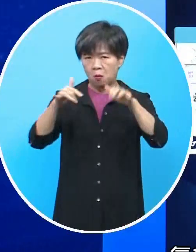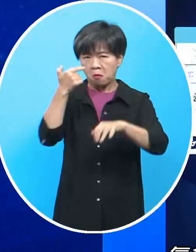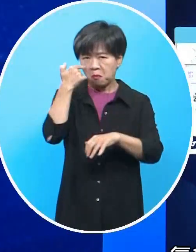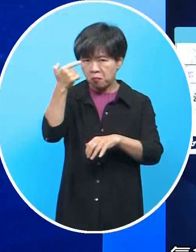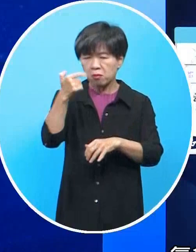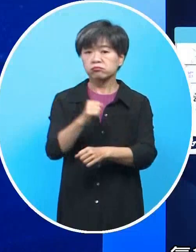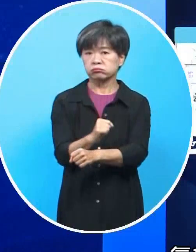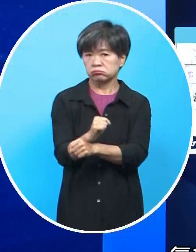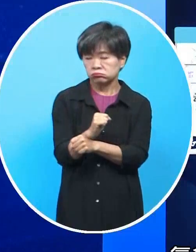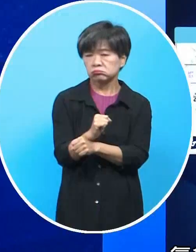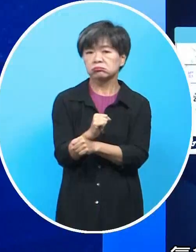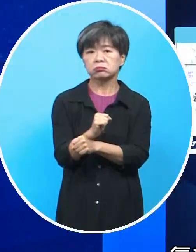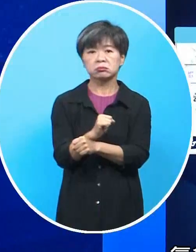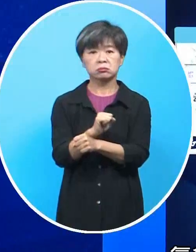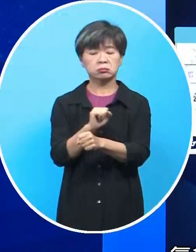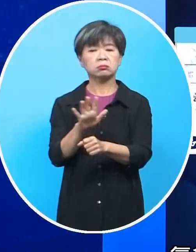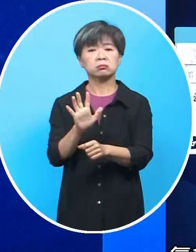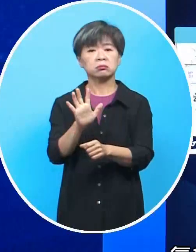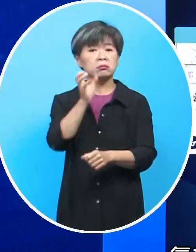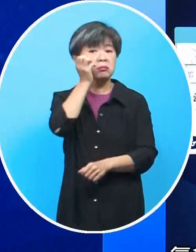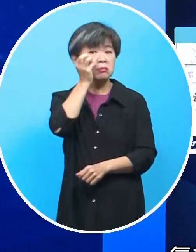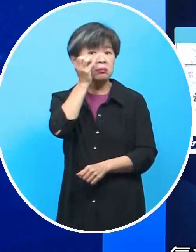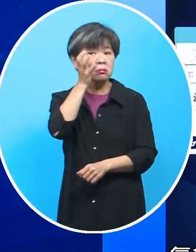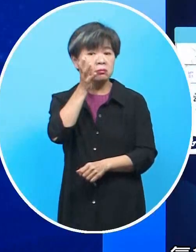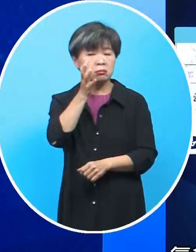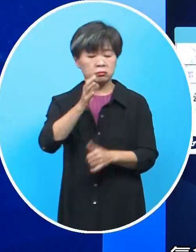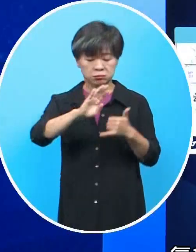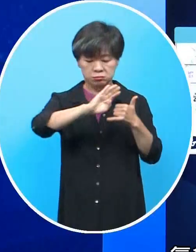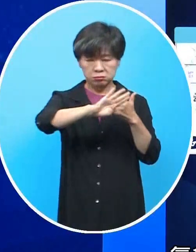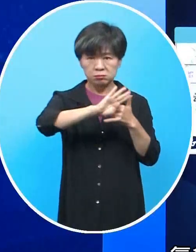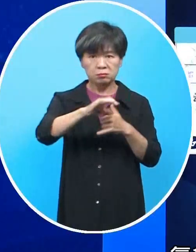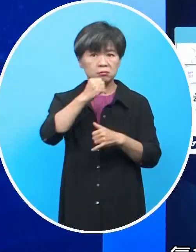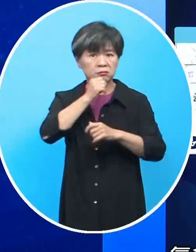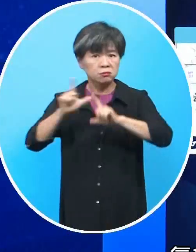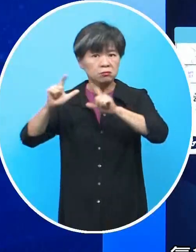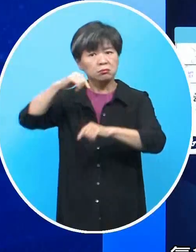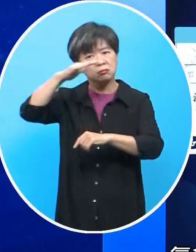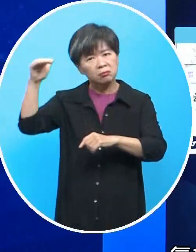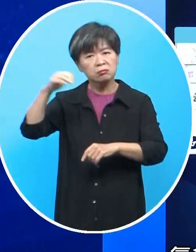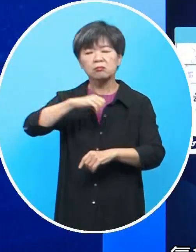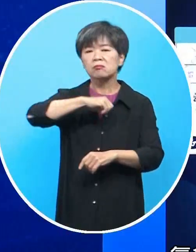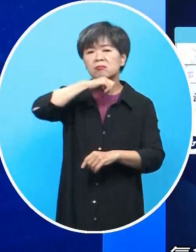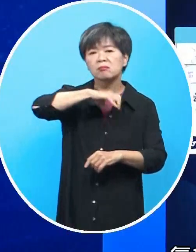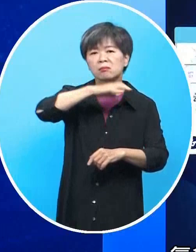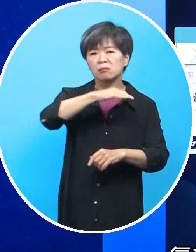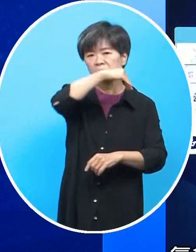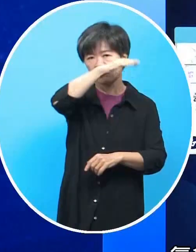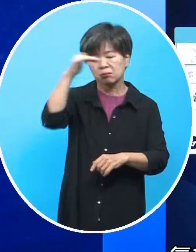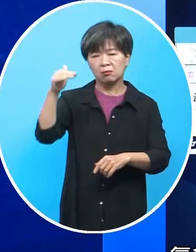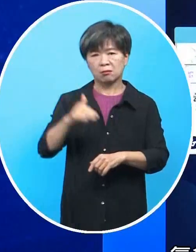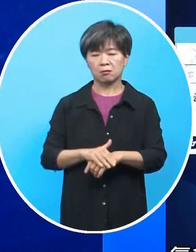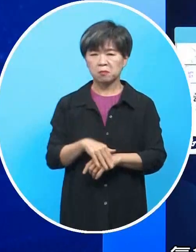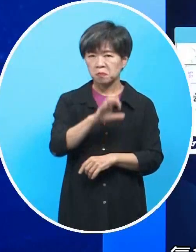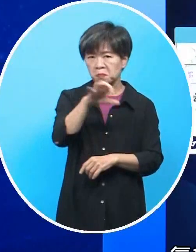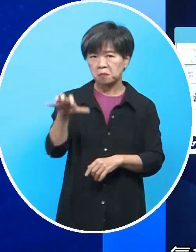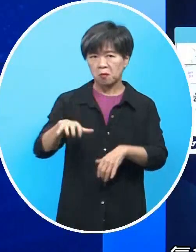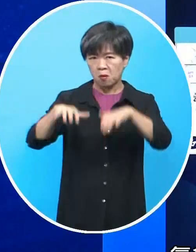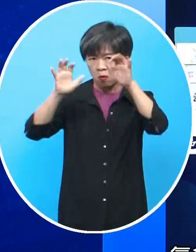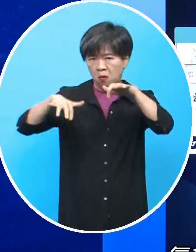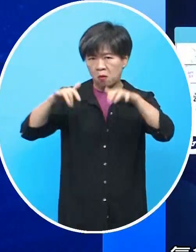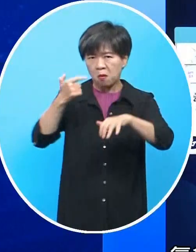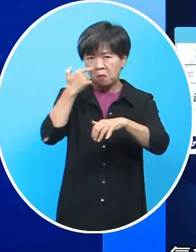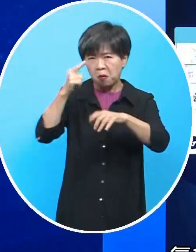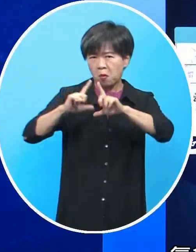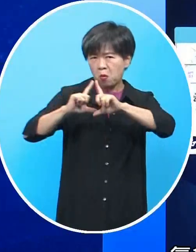提醒，今天在花莲地区、台东的山区、屏东的山区会有局部大豪雨或超大豪